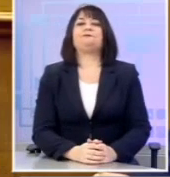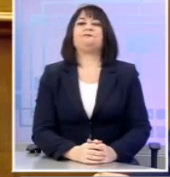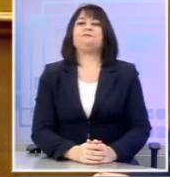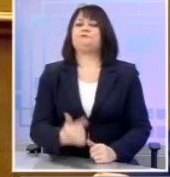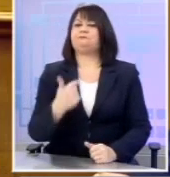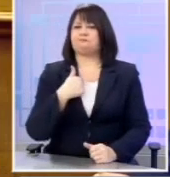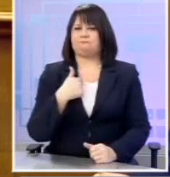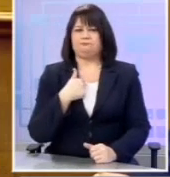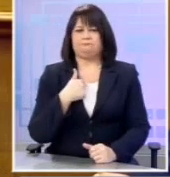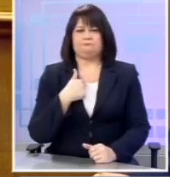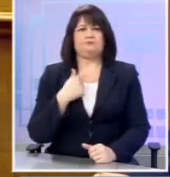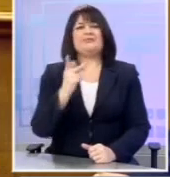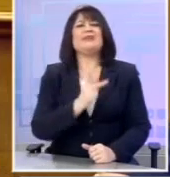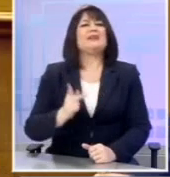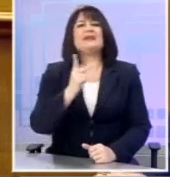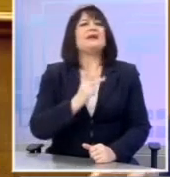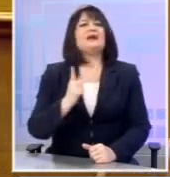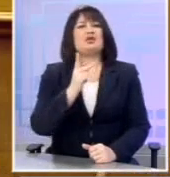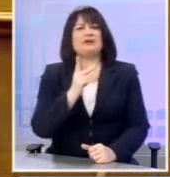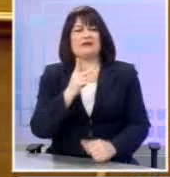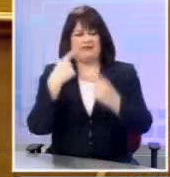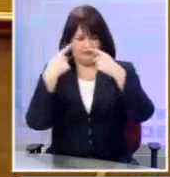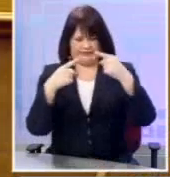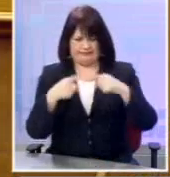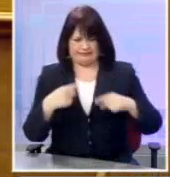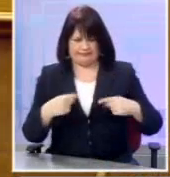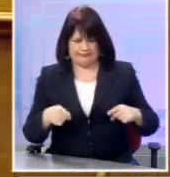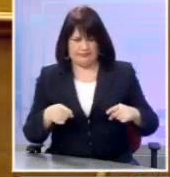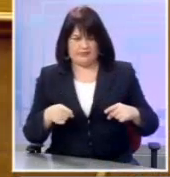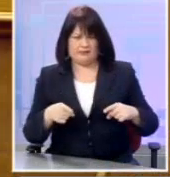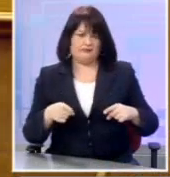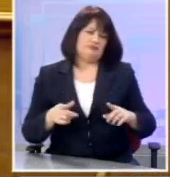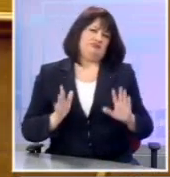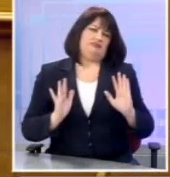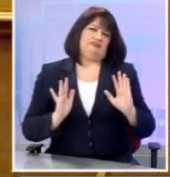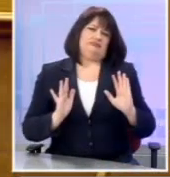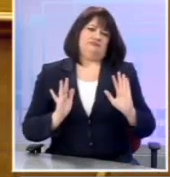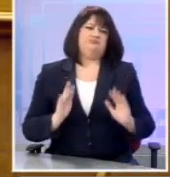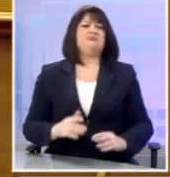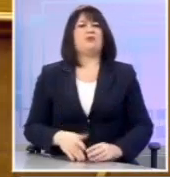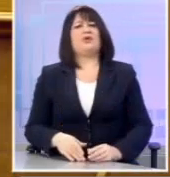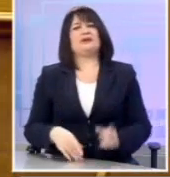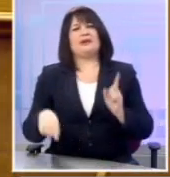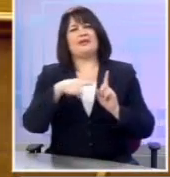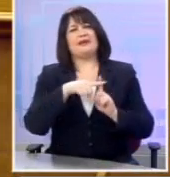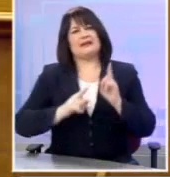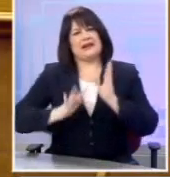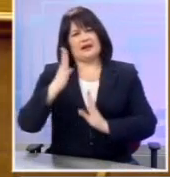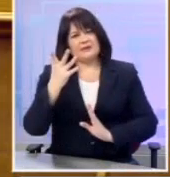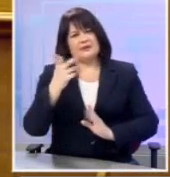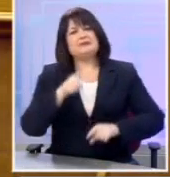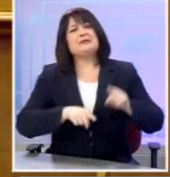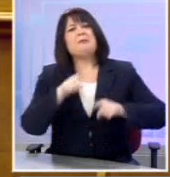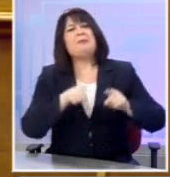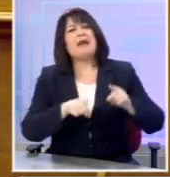δεν νοείται κοινωνία πολλαπλών ταχυτήτων, ούτε πιστεύουμε ότι τις θετικές ωφέλειες ανάπτυξης πρέπει